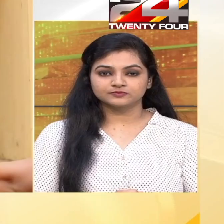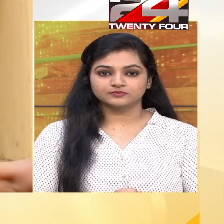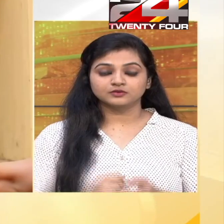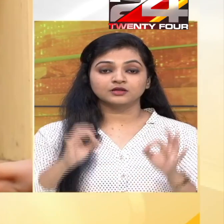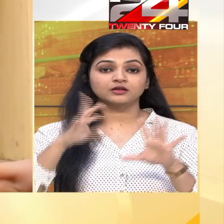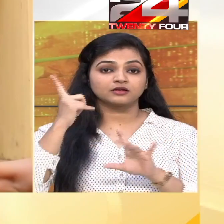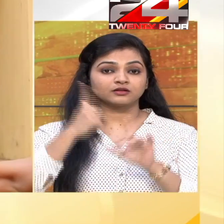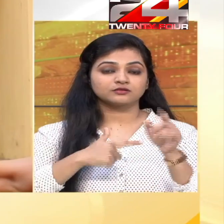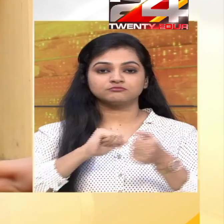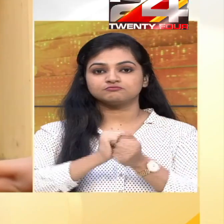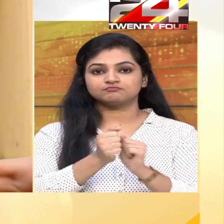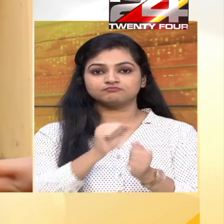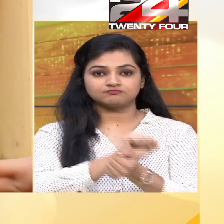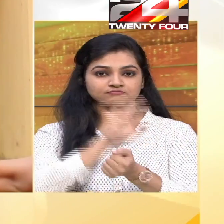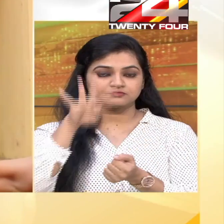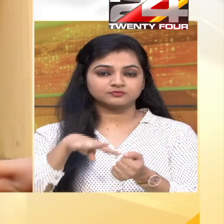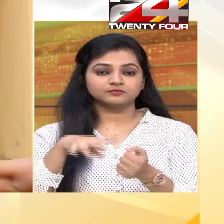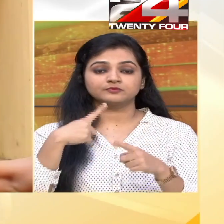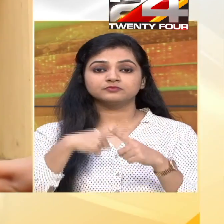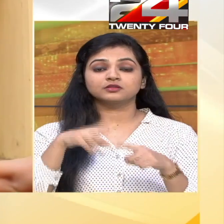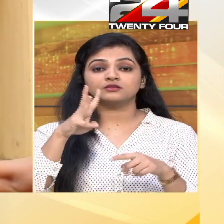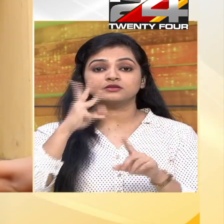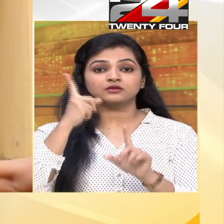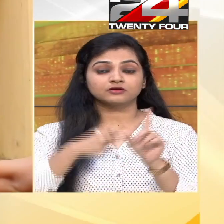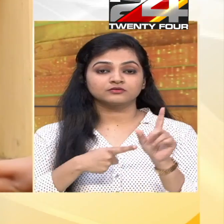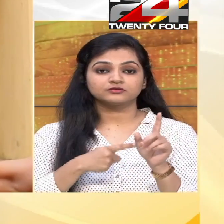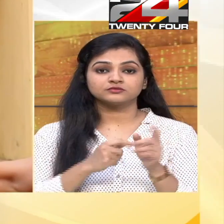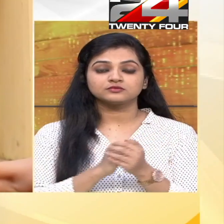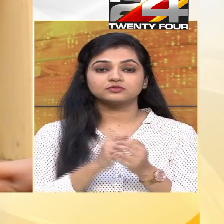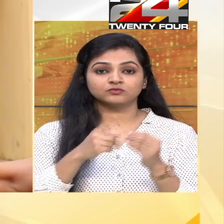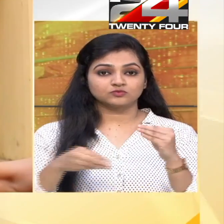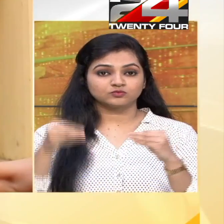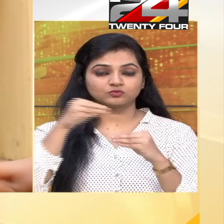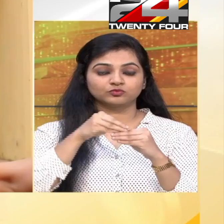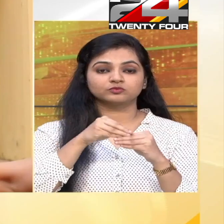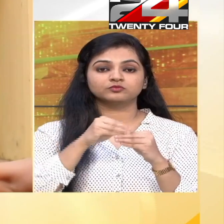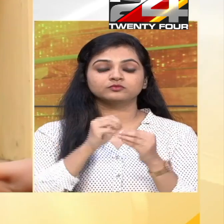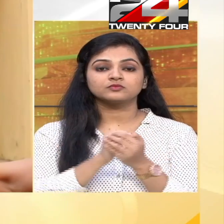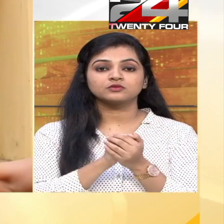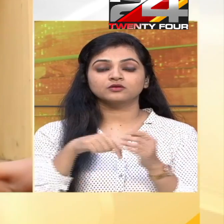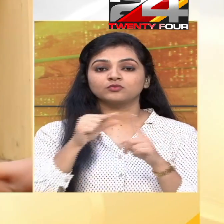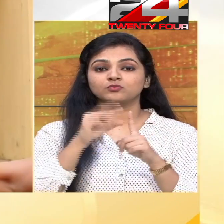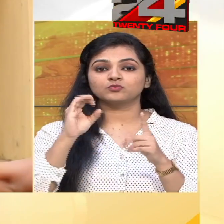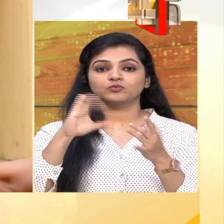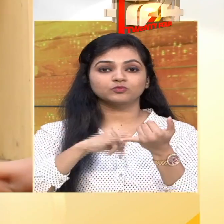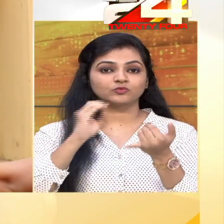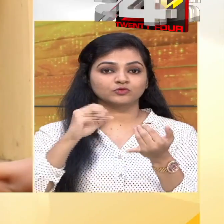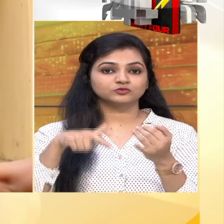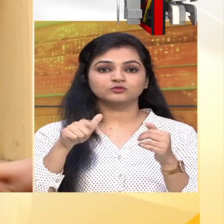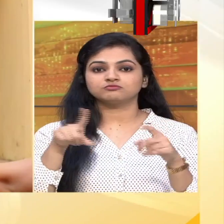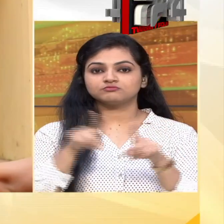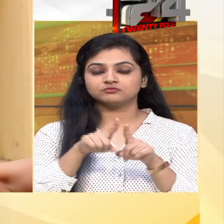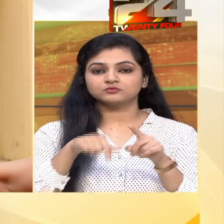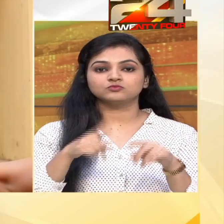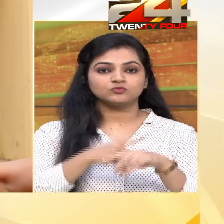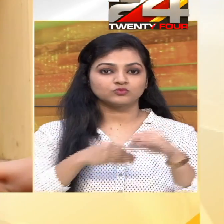10 വർഷം കഠിന തടവും അതോടൊപ്പം തന്നെ 3 വർഷം അതിൻ്റെ പുറമെ 7 & 8 പോക്സോ ആക്ട് പ്രകാരം തടവും, അതുപോലെ